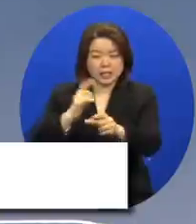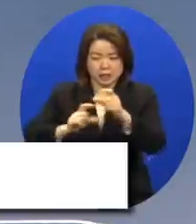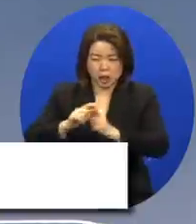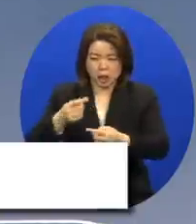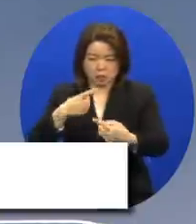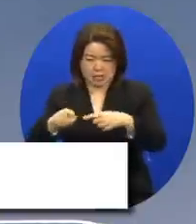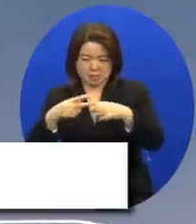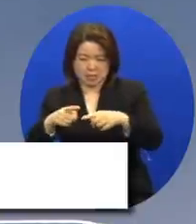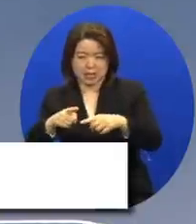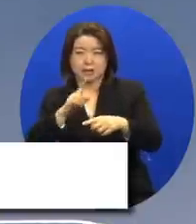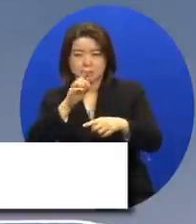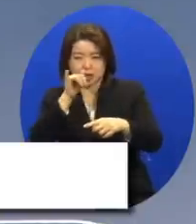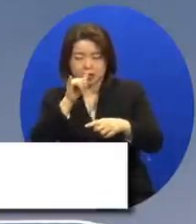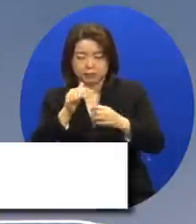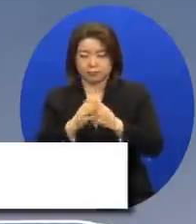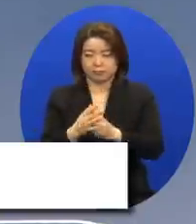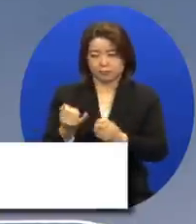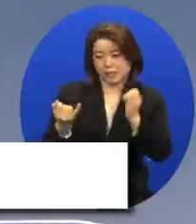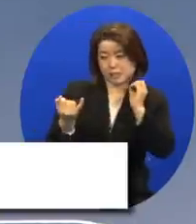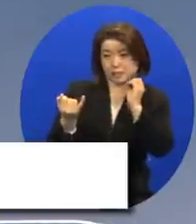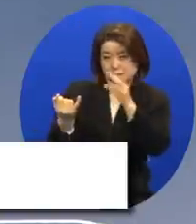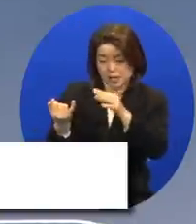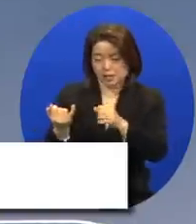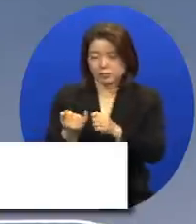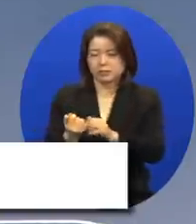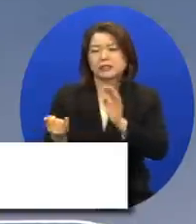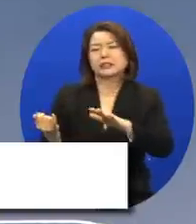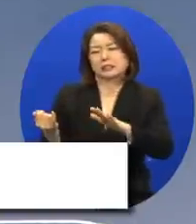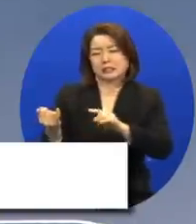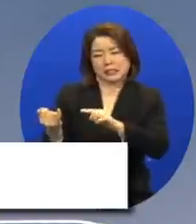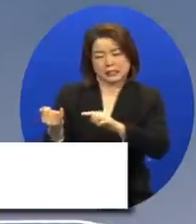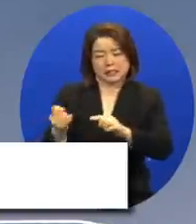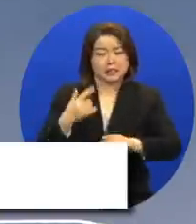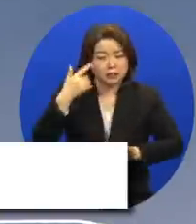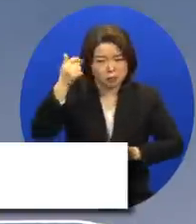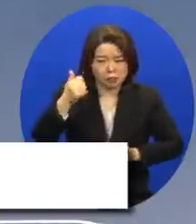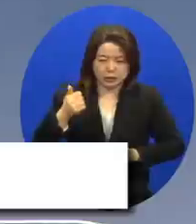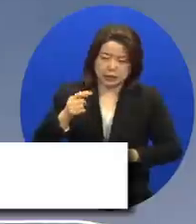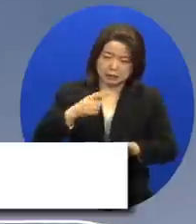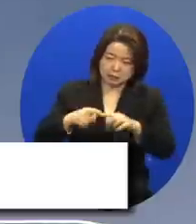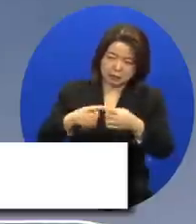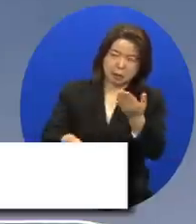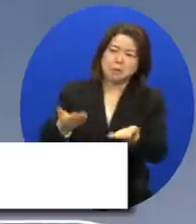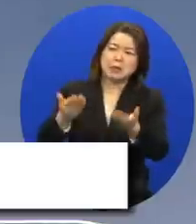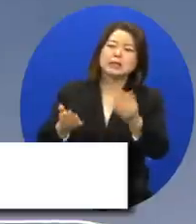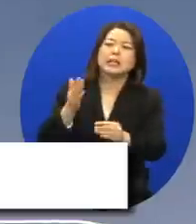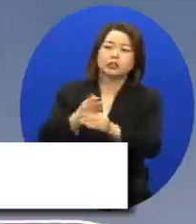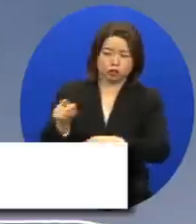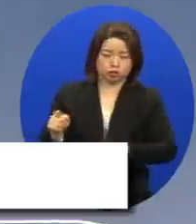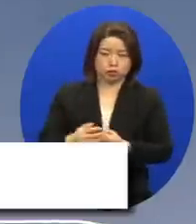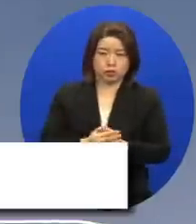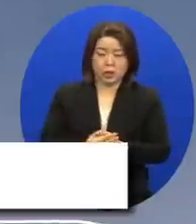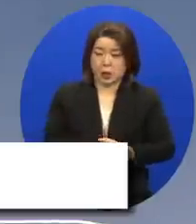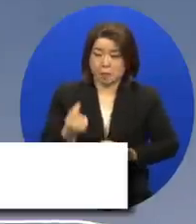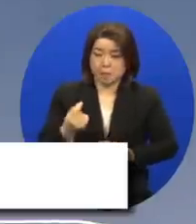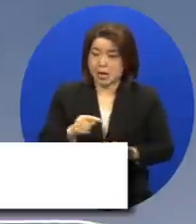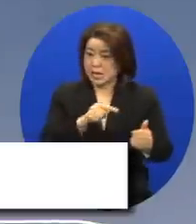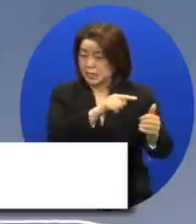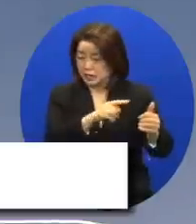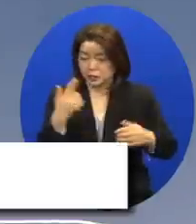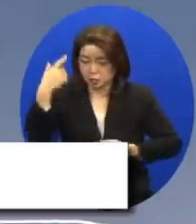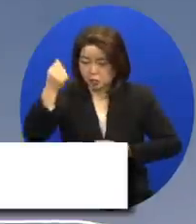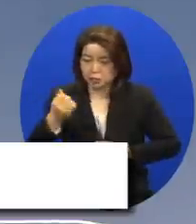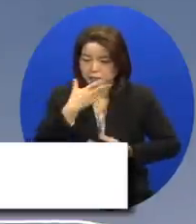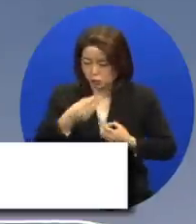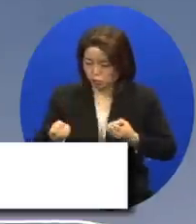아내에게 말했습니다 여보 지금 그 목사님을 판단하고 있는 거에요 얼른 그 목사님을 첩보